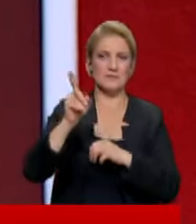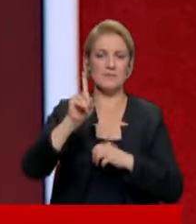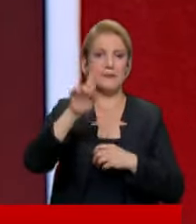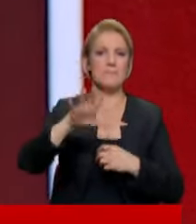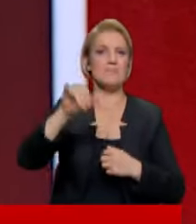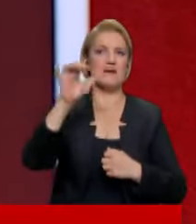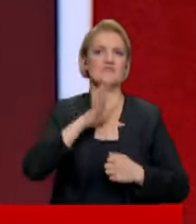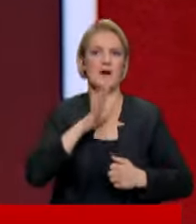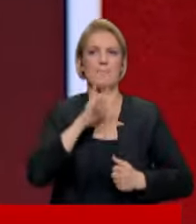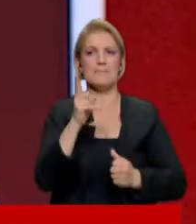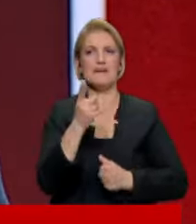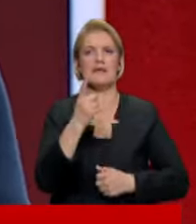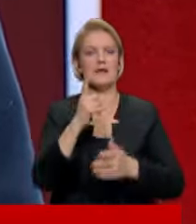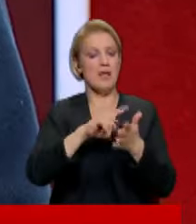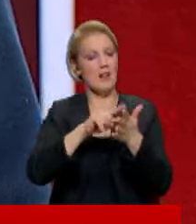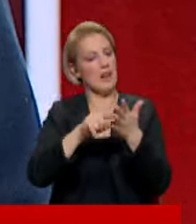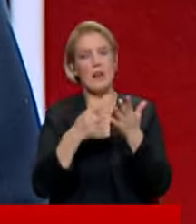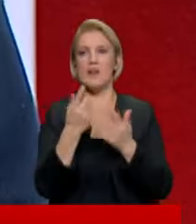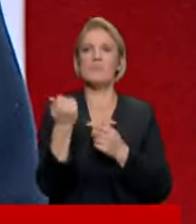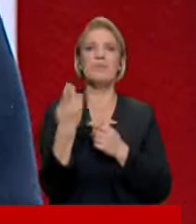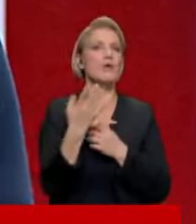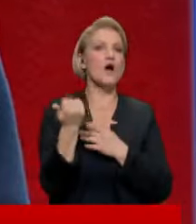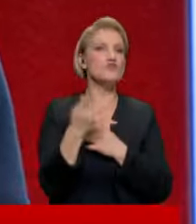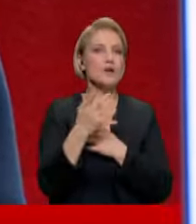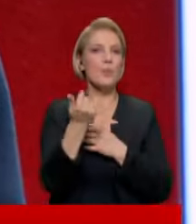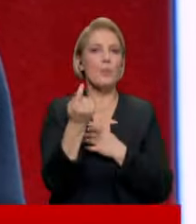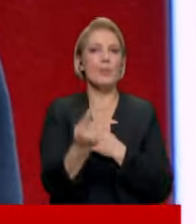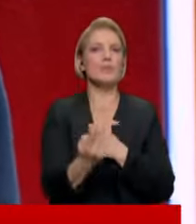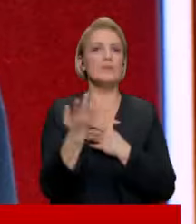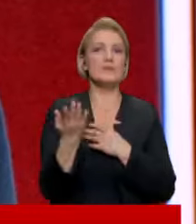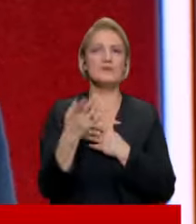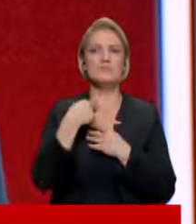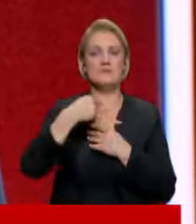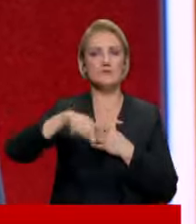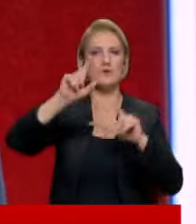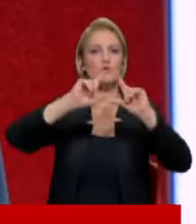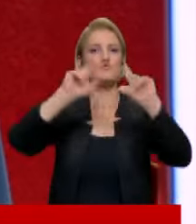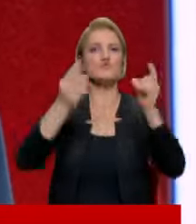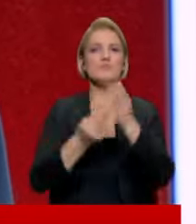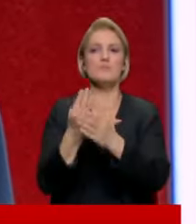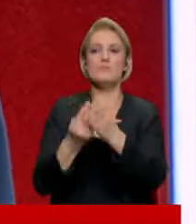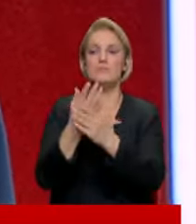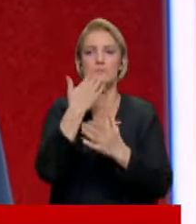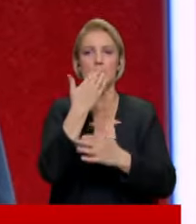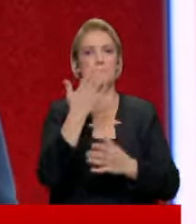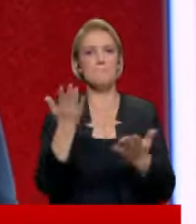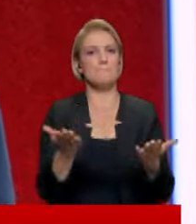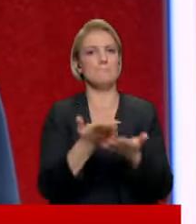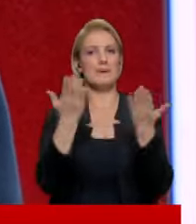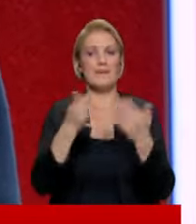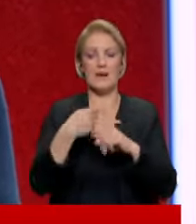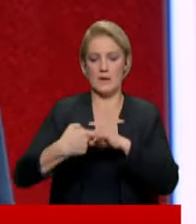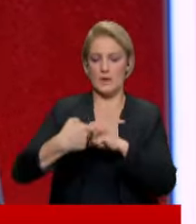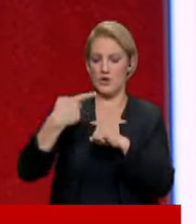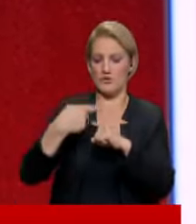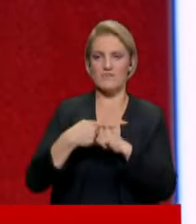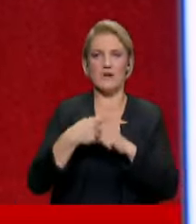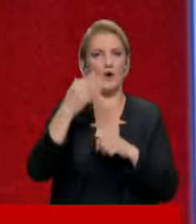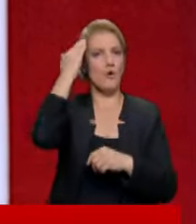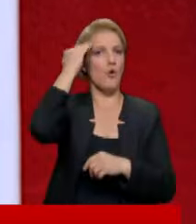Merkez vardır Bir elin parmakları kadardır Dolayısıyla Biz kurumları kurmuyoruz Mesela biz geçen hafta